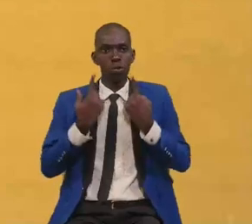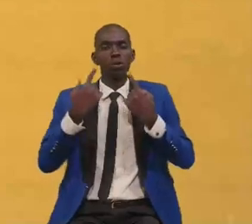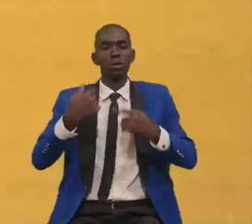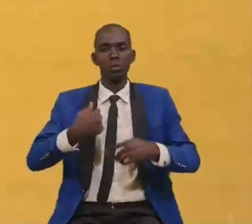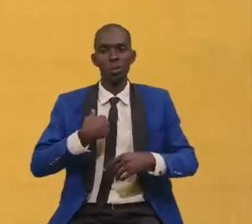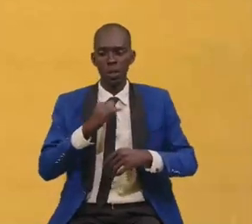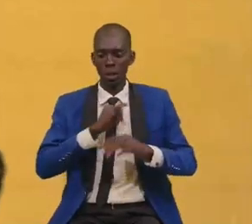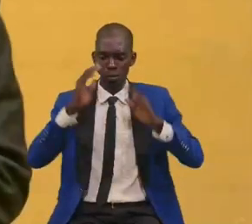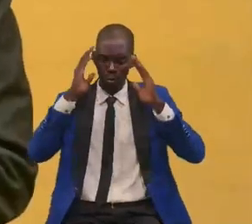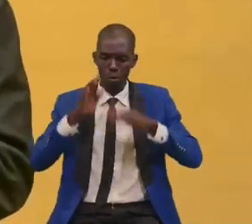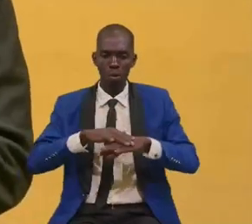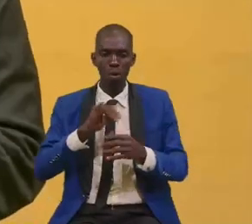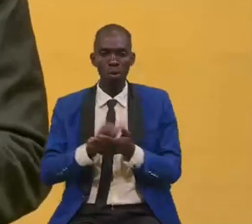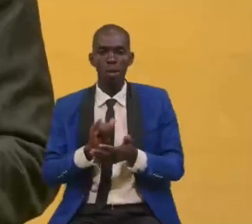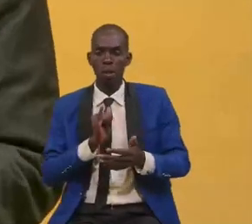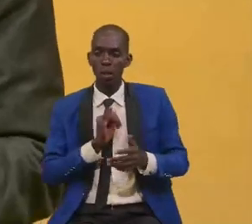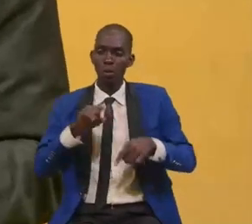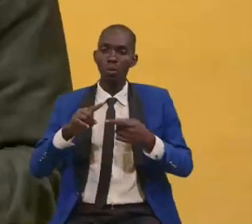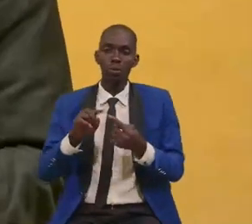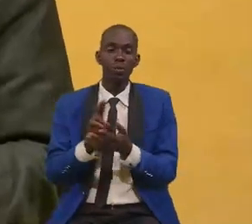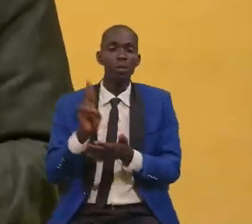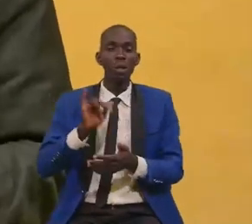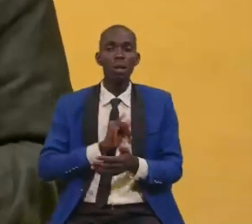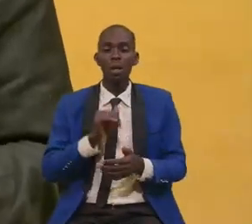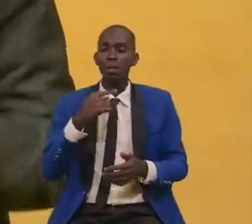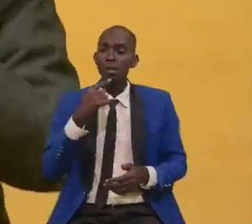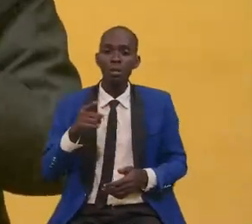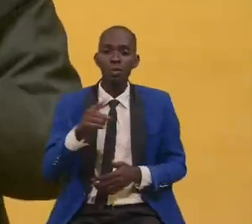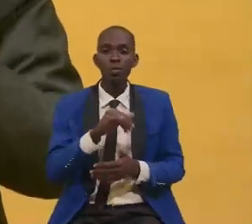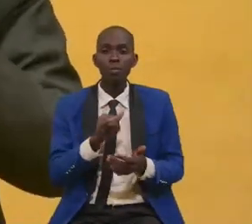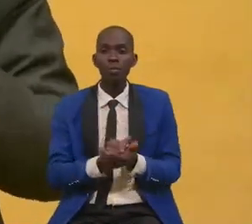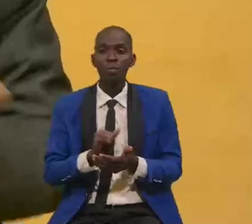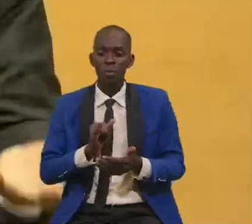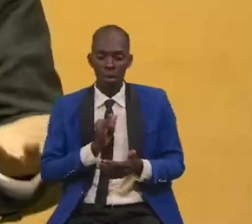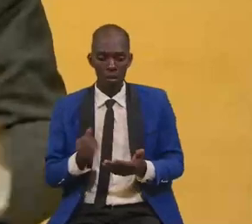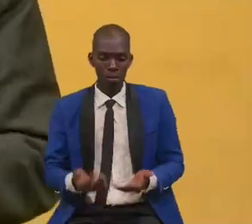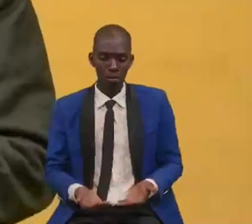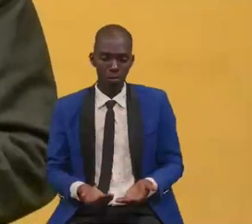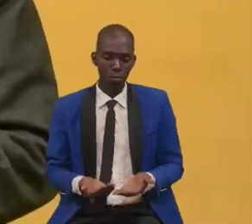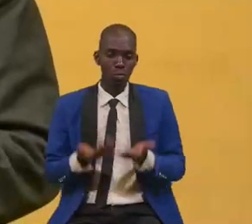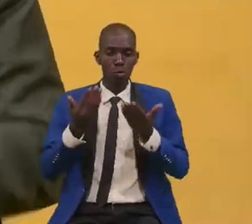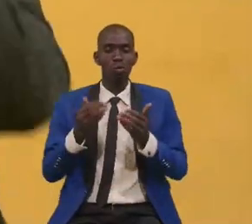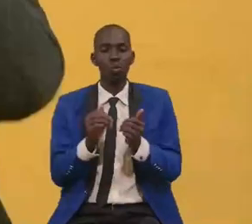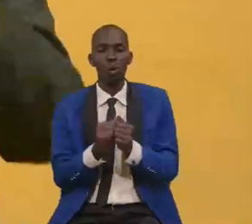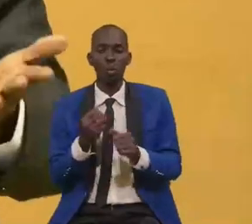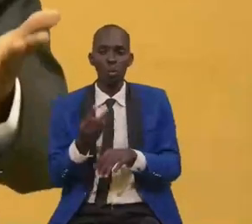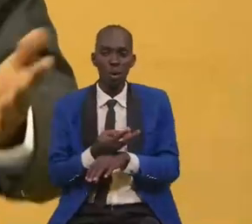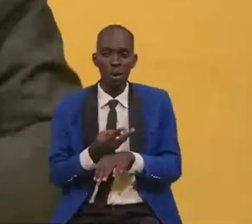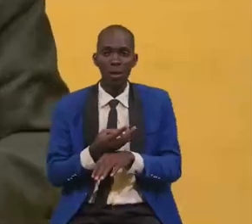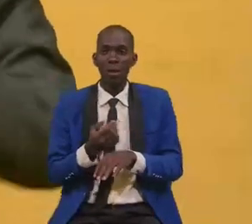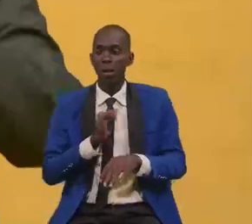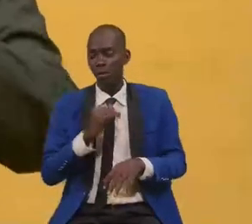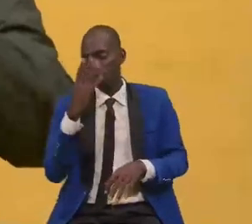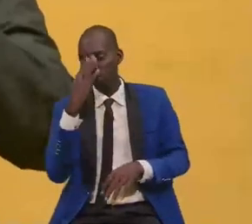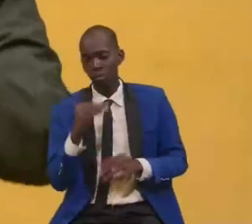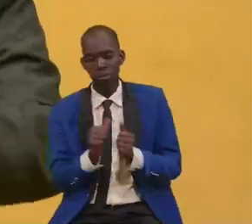serai arrivé à l'université, je vous assure, je me levais avec les mathématiques, je dormais avec les mathématiques,